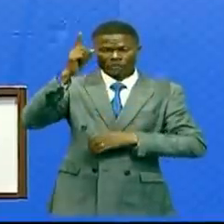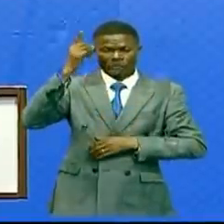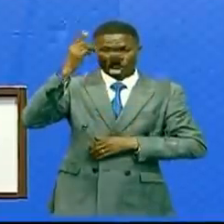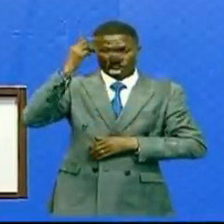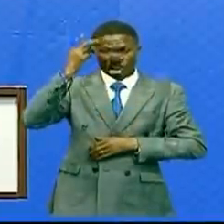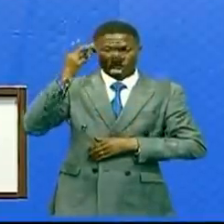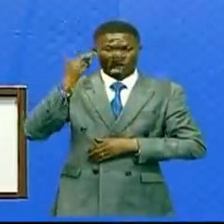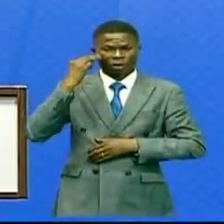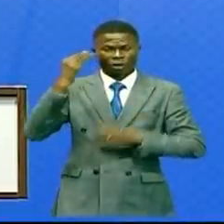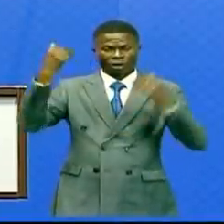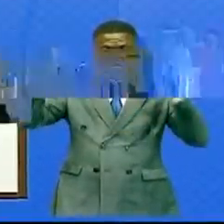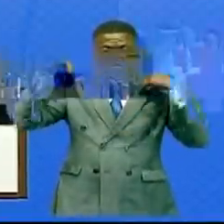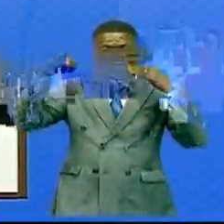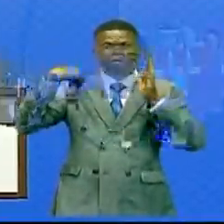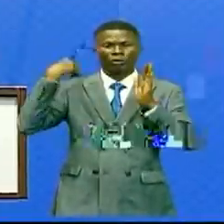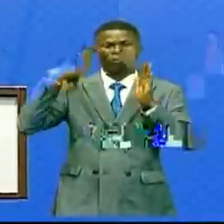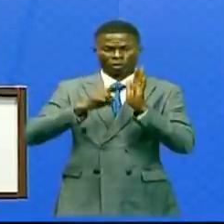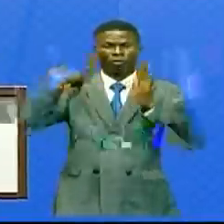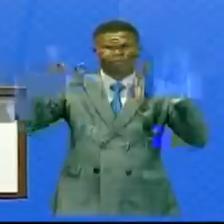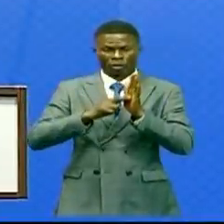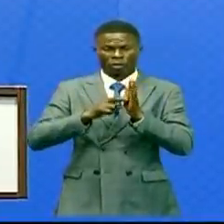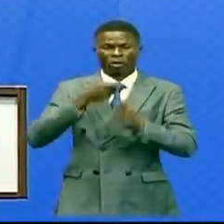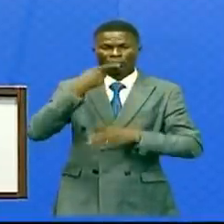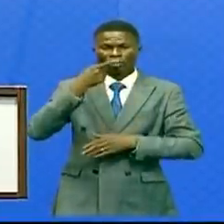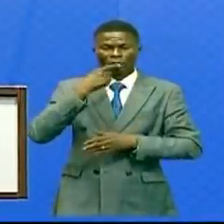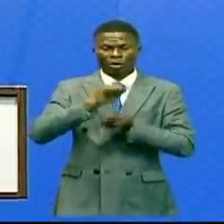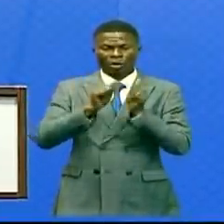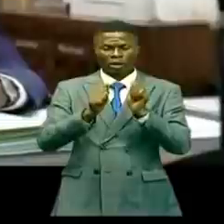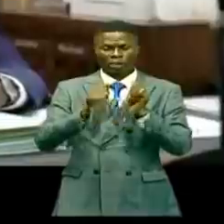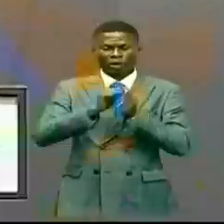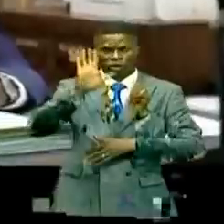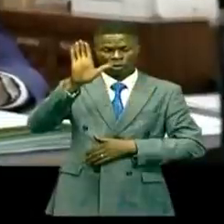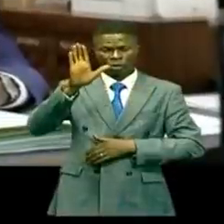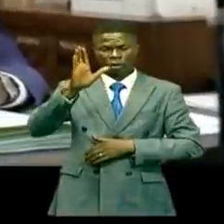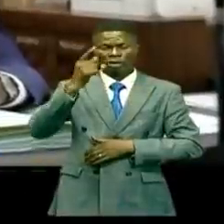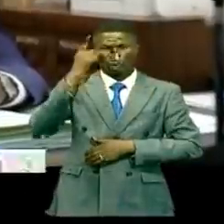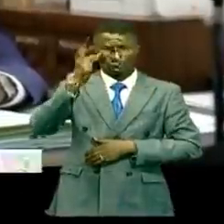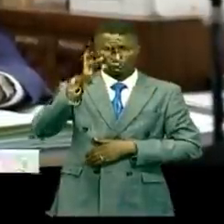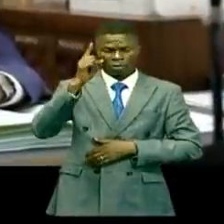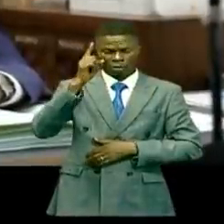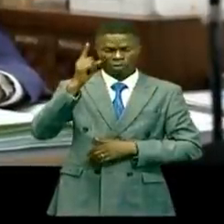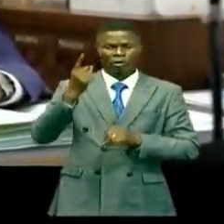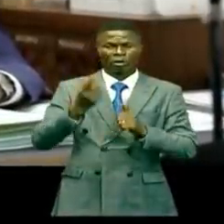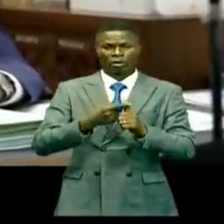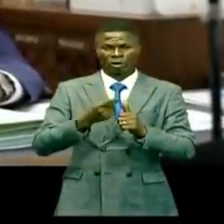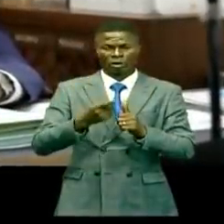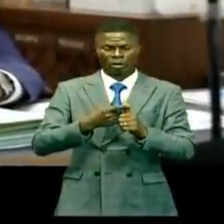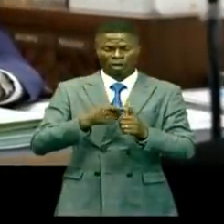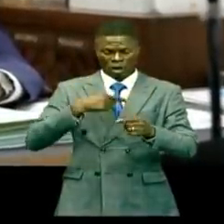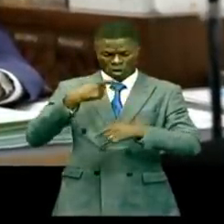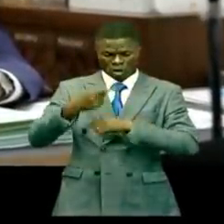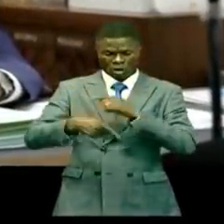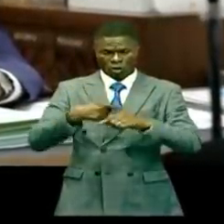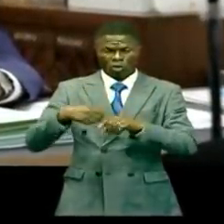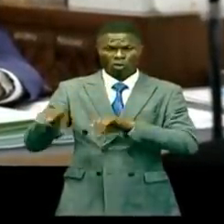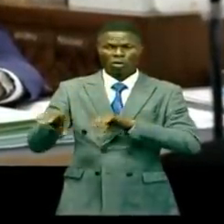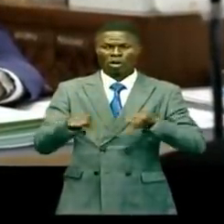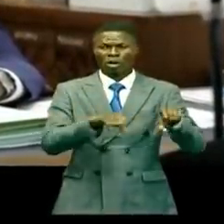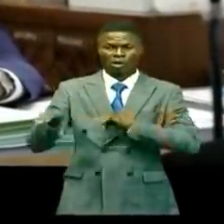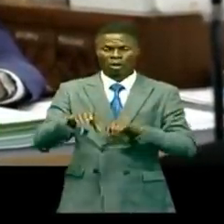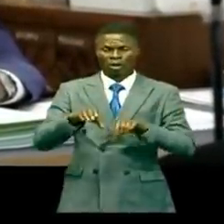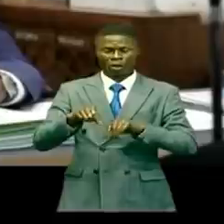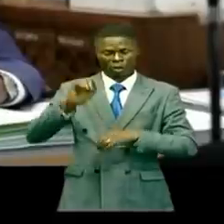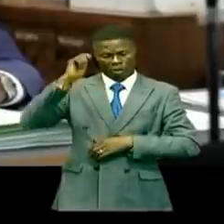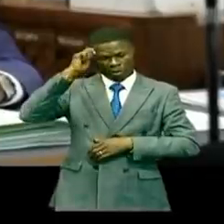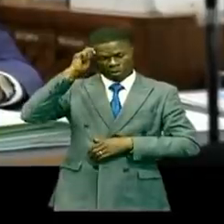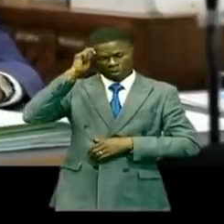du gouvernement a porté sur 5 points principaux, à savoir 1. Le lancement des activités